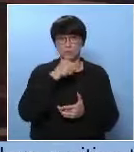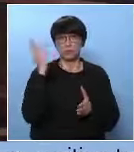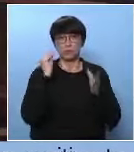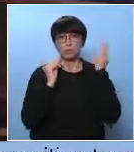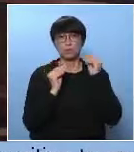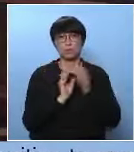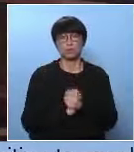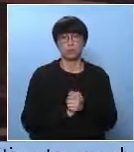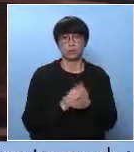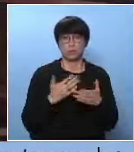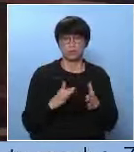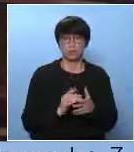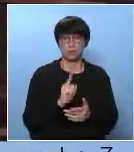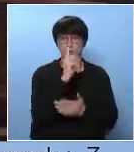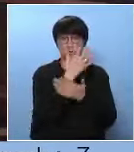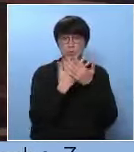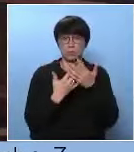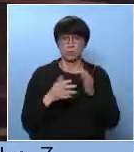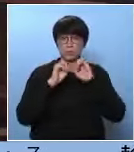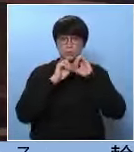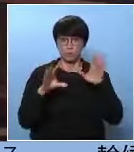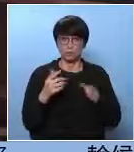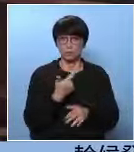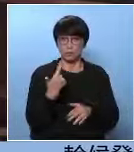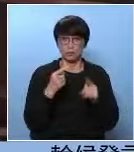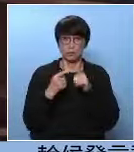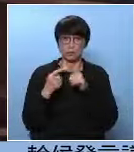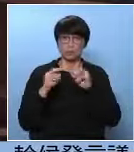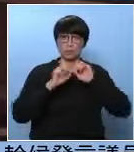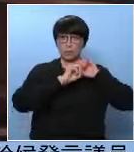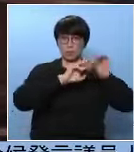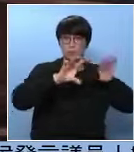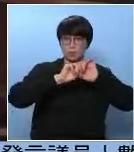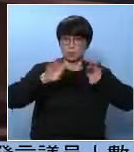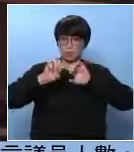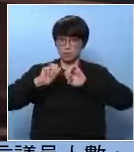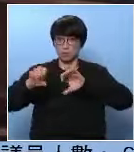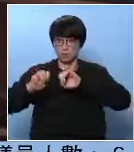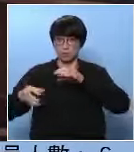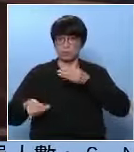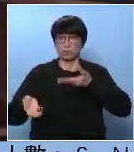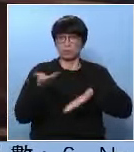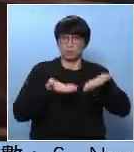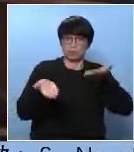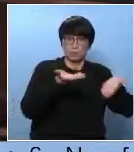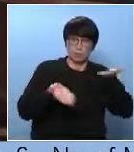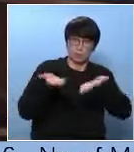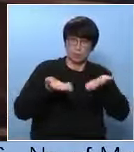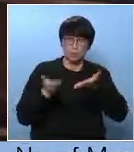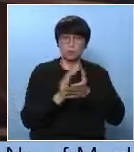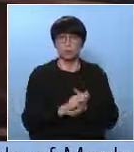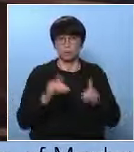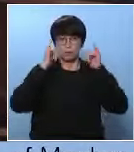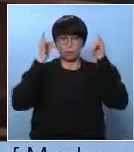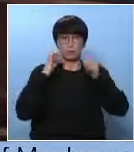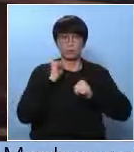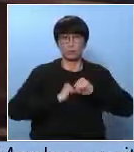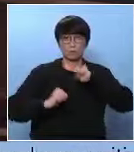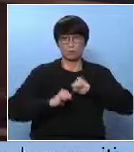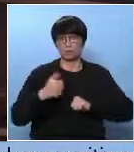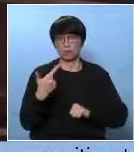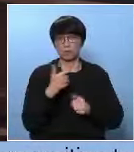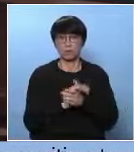嘅消息，跟住喺網上面發布，跟住有好多人喺度散布，咁就帶嚟好多嘅呢個暴力嘅行為。咁我嘅